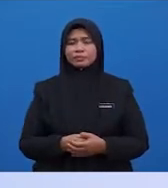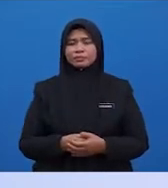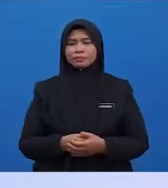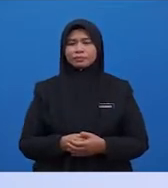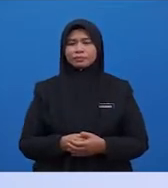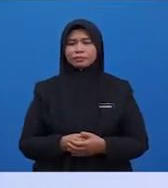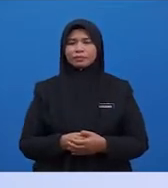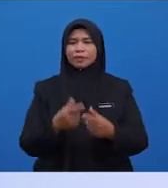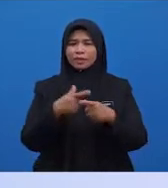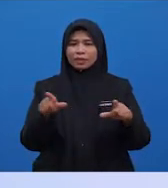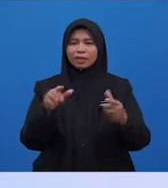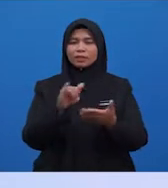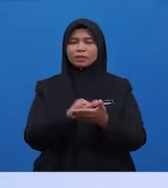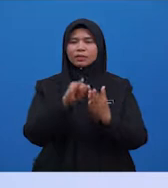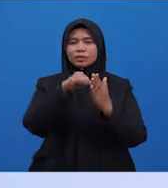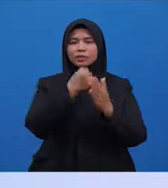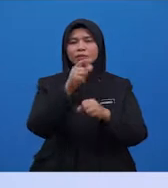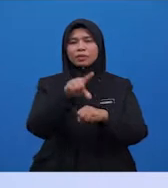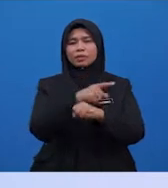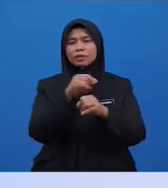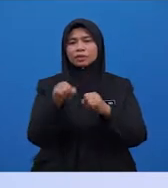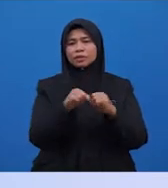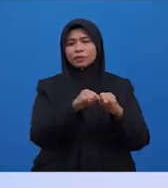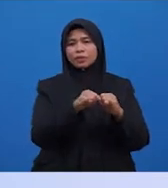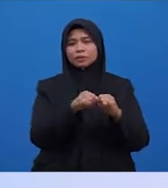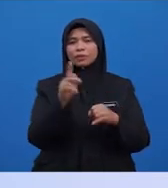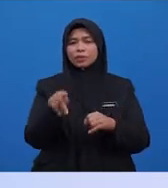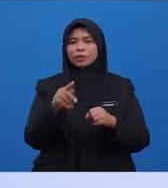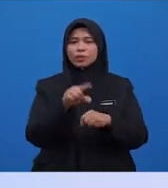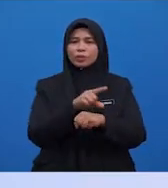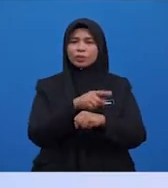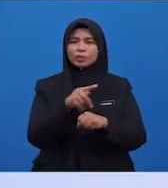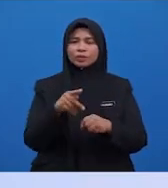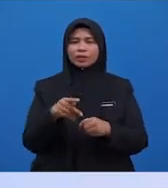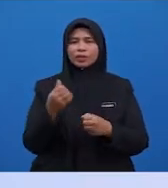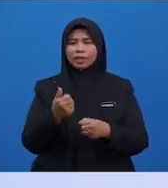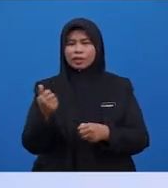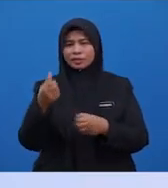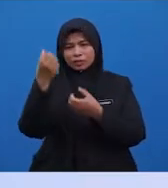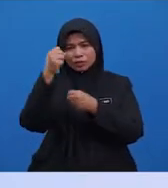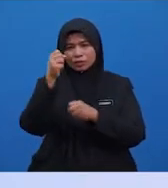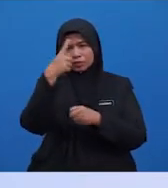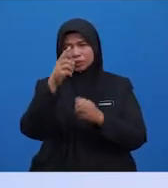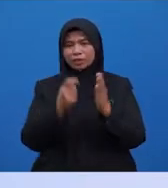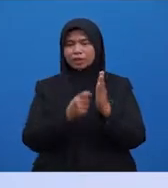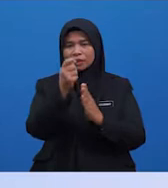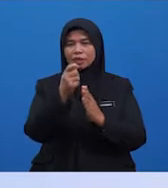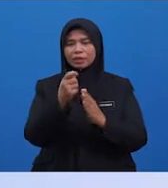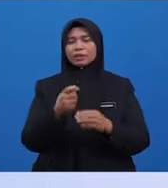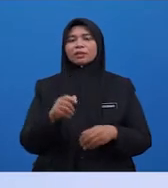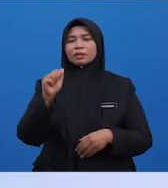latihan. Selain itu, jurulatih juga perlu menggunakan peralatan sukan bagi